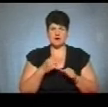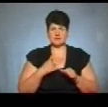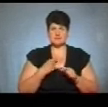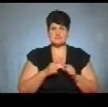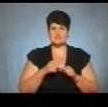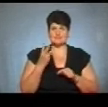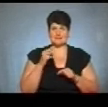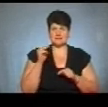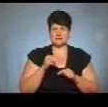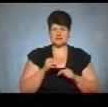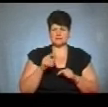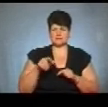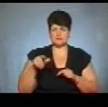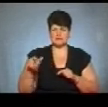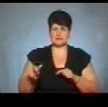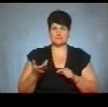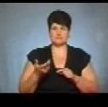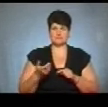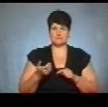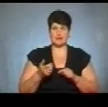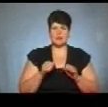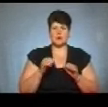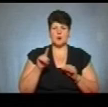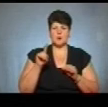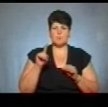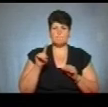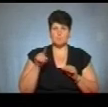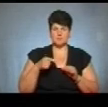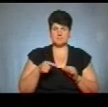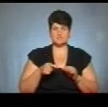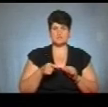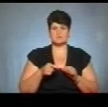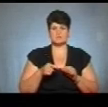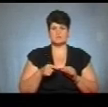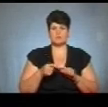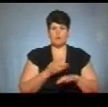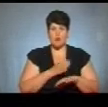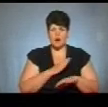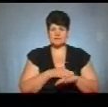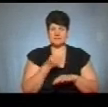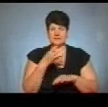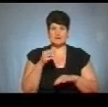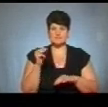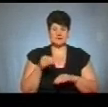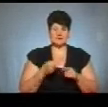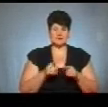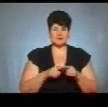тисячі галичан. Мобілізаційний потенціал поляків в той самий період – це 15 тисяч поляків. Погодьте, цифри